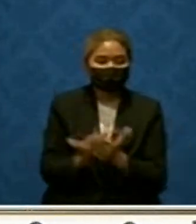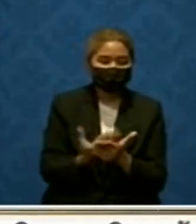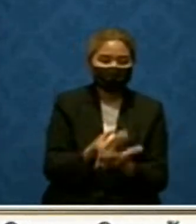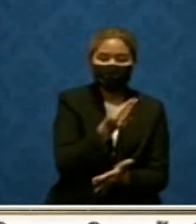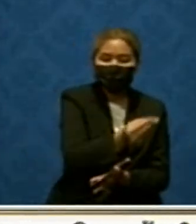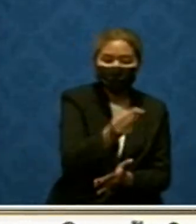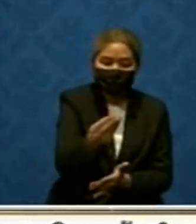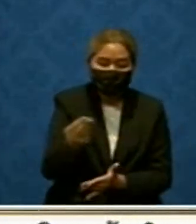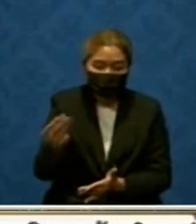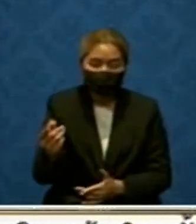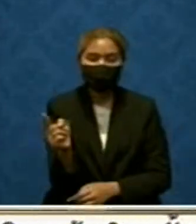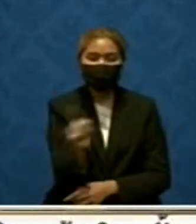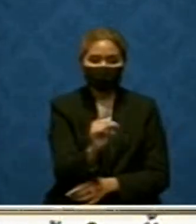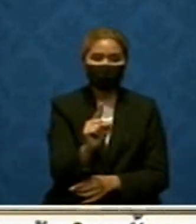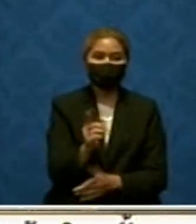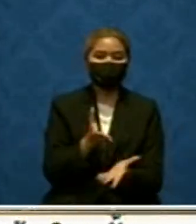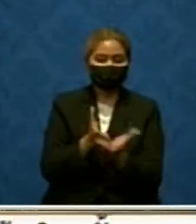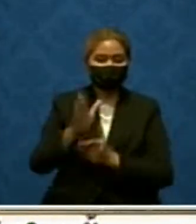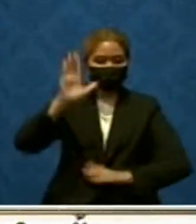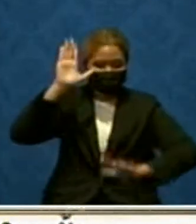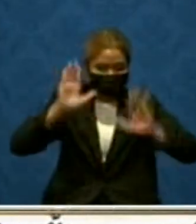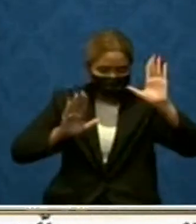ทอนกัฮไ